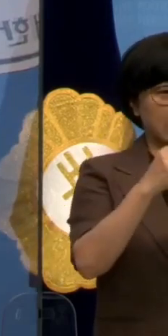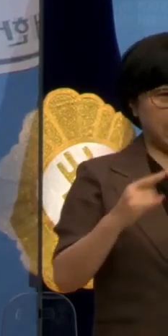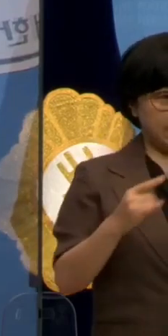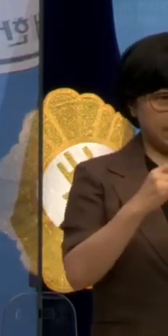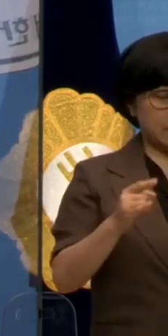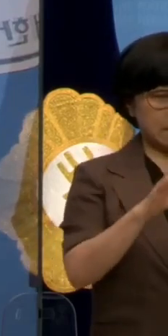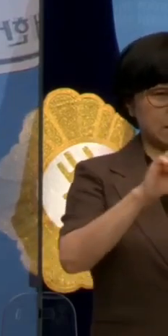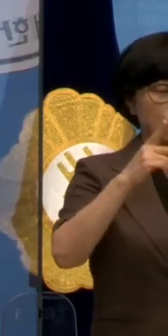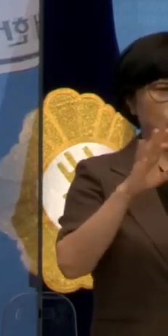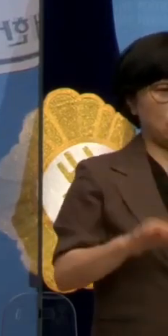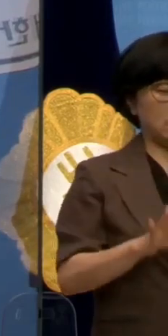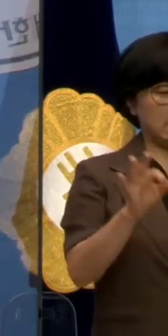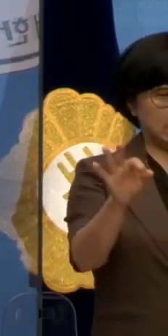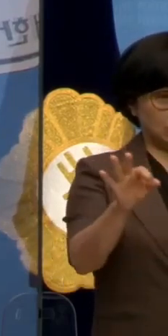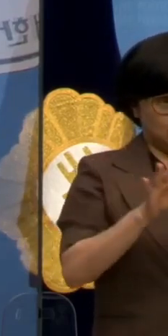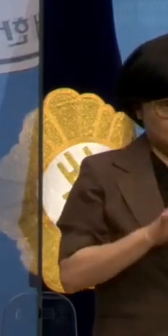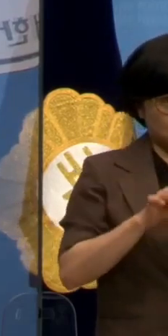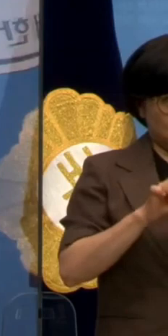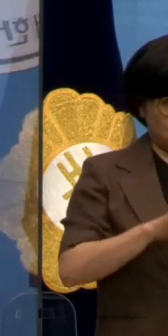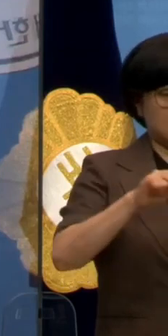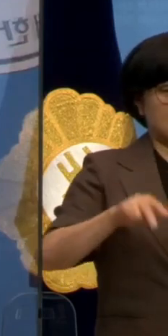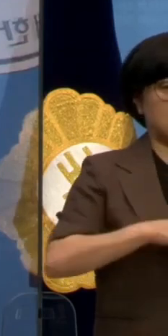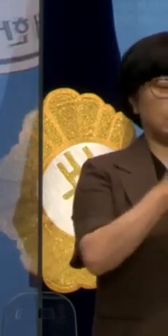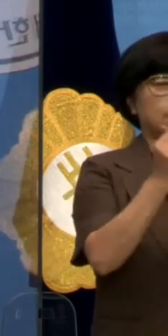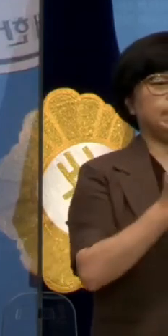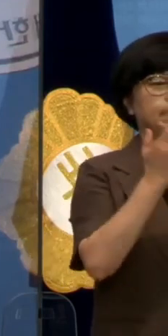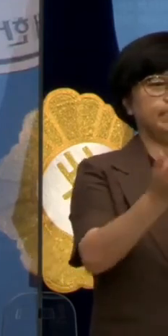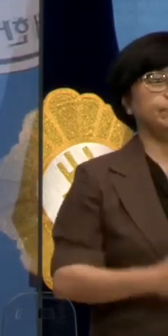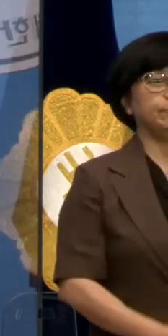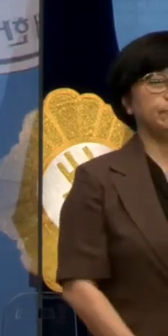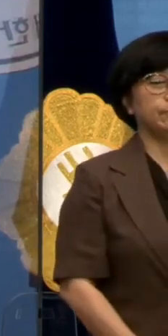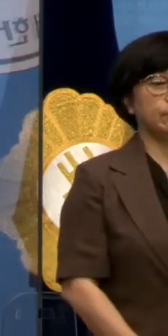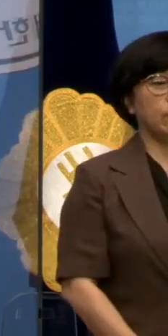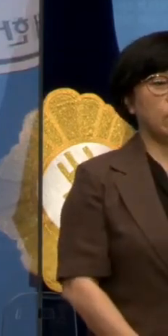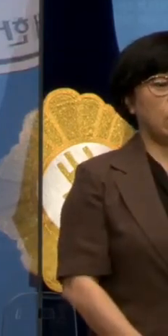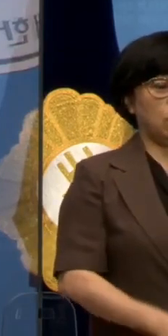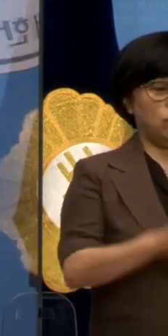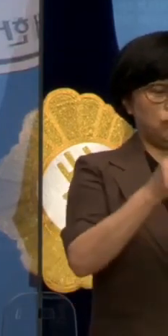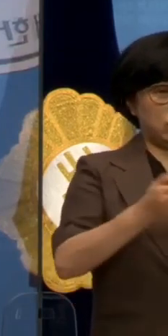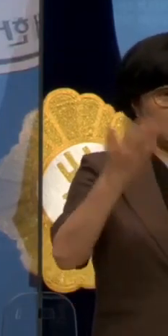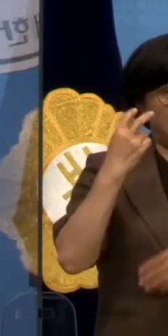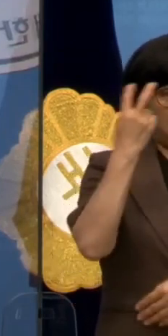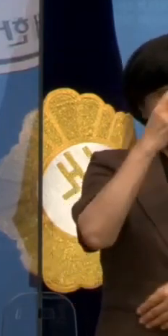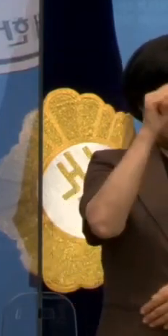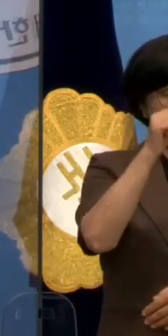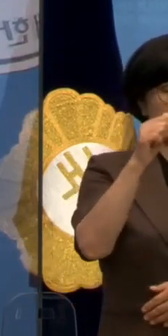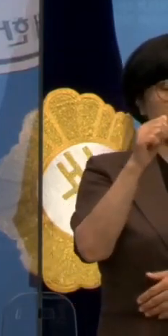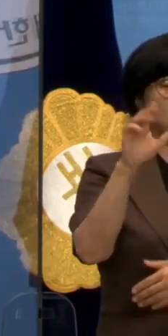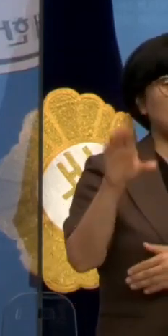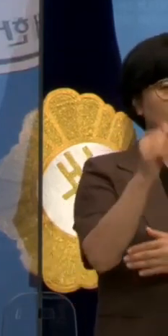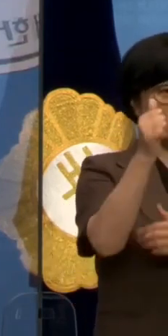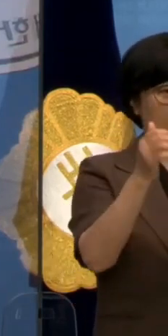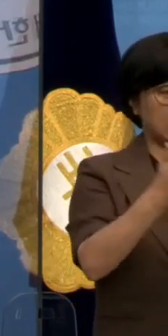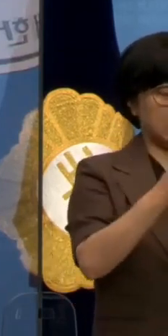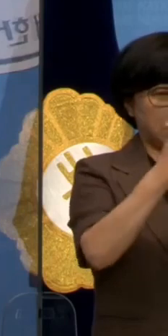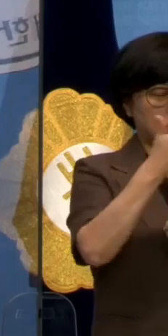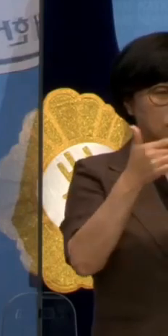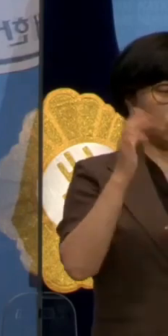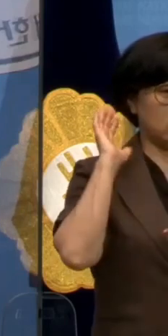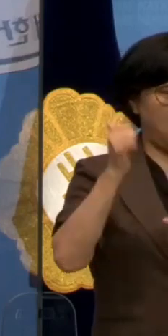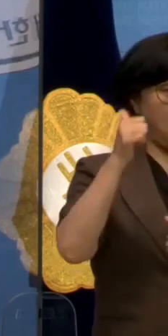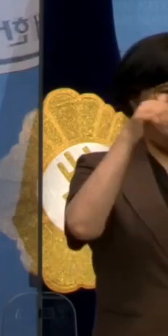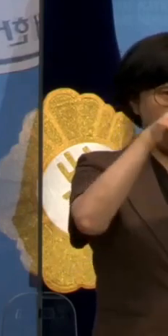금품수수 혐의 이건 관련해서 브리핑하겠습니다. 윤석열 전 검찰총장의 대선 준비 캠프에서